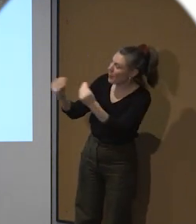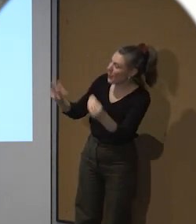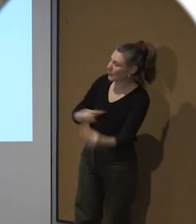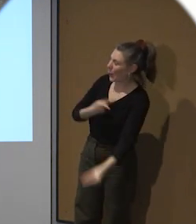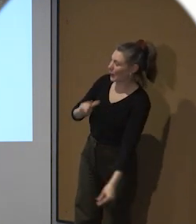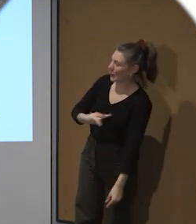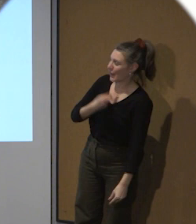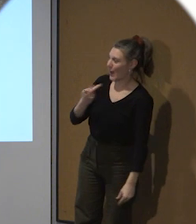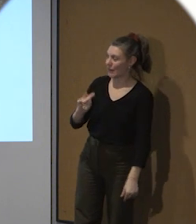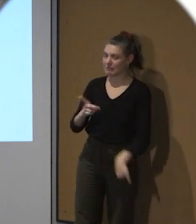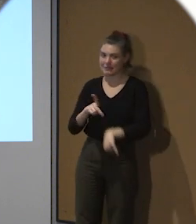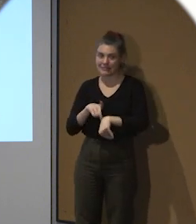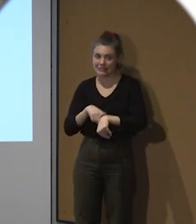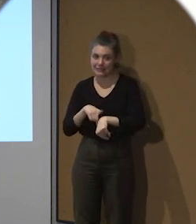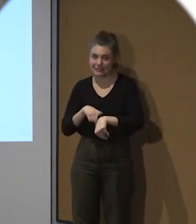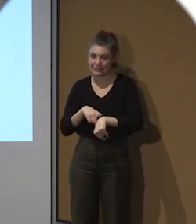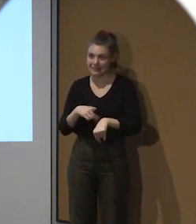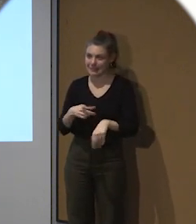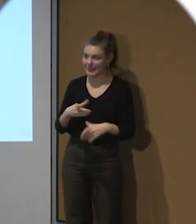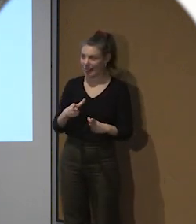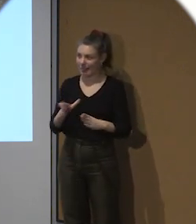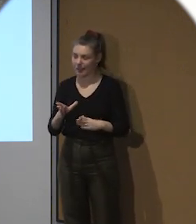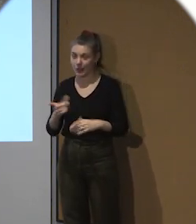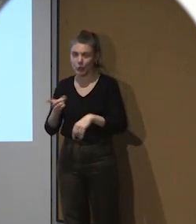Comme il est déjà 8h05, je demande tout de suite s'il y a des questions dans la salle.